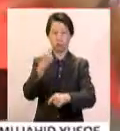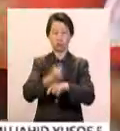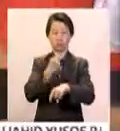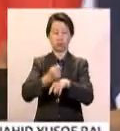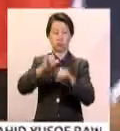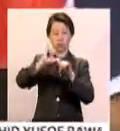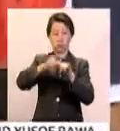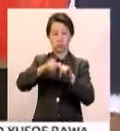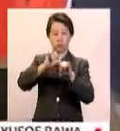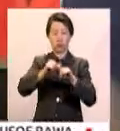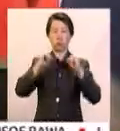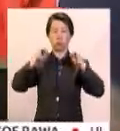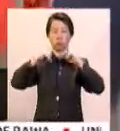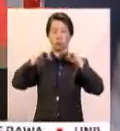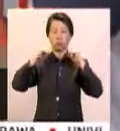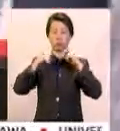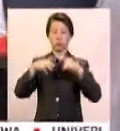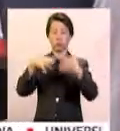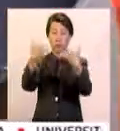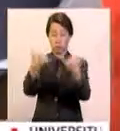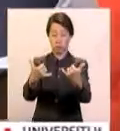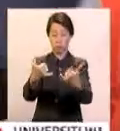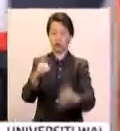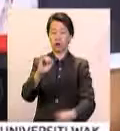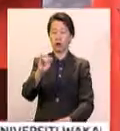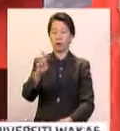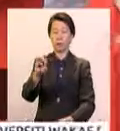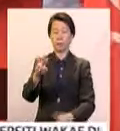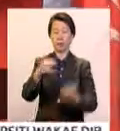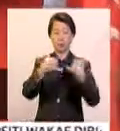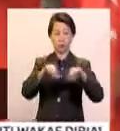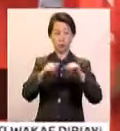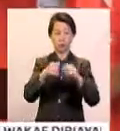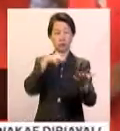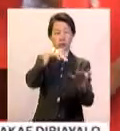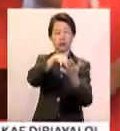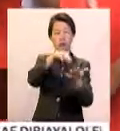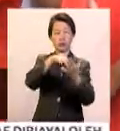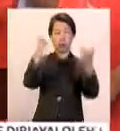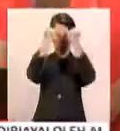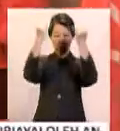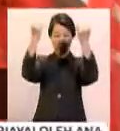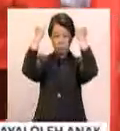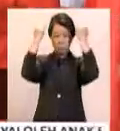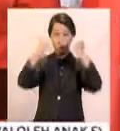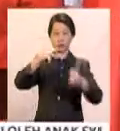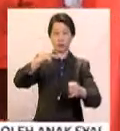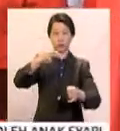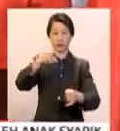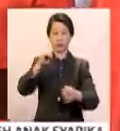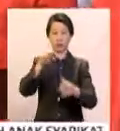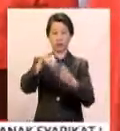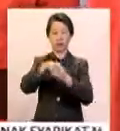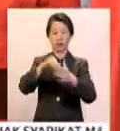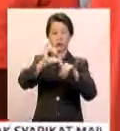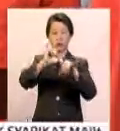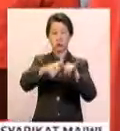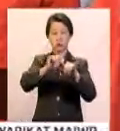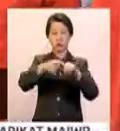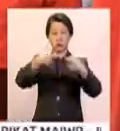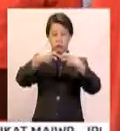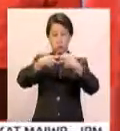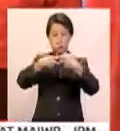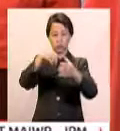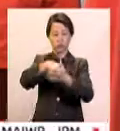jurutera di sektor swasta. Ketika ini, Muhammad Aiman sedang mengikuti pengajian ijazah falsafah dalam bidang kejuruteraan elektrik